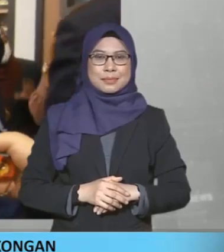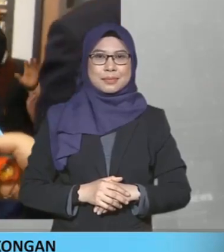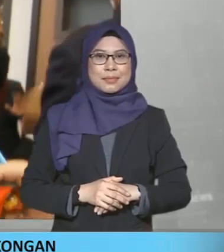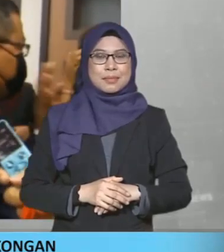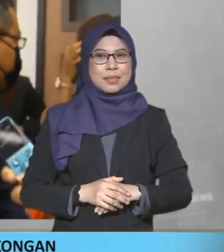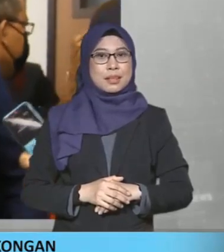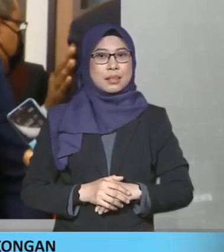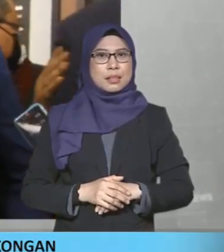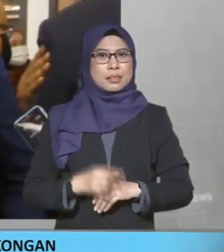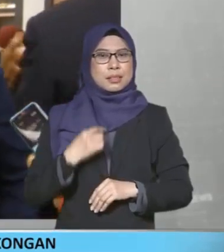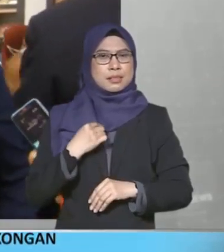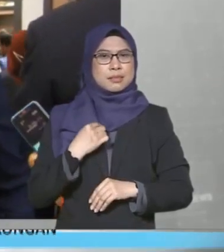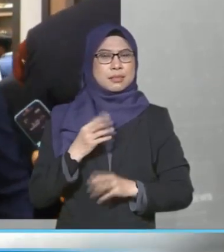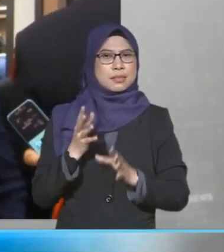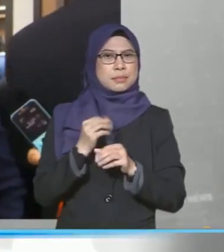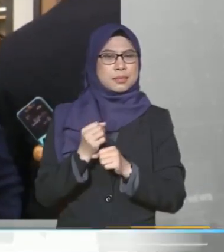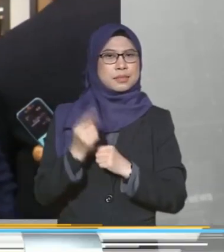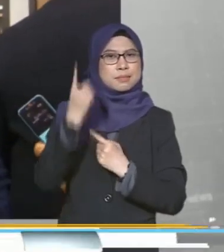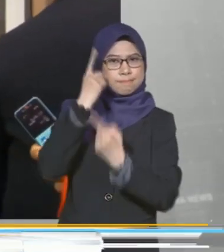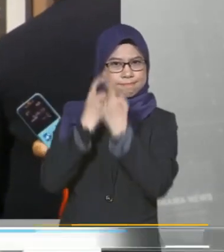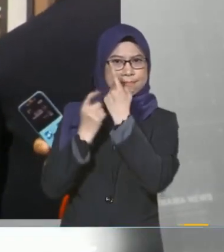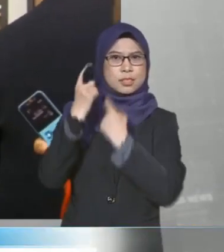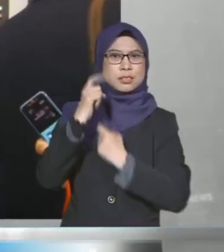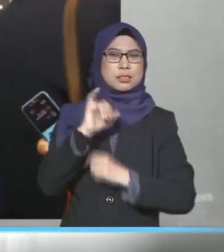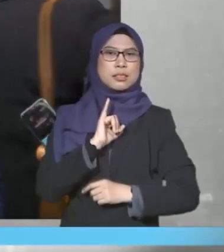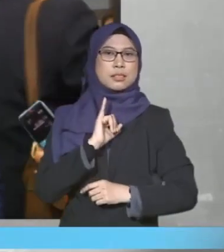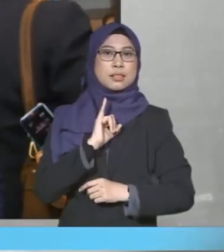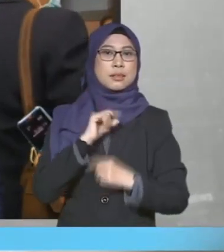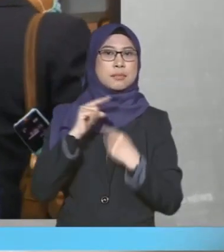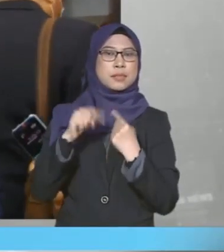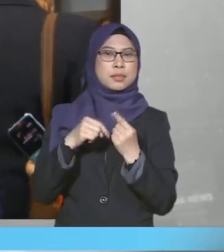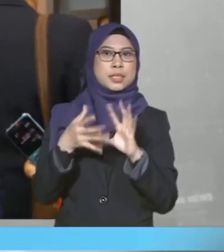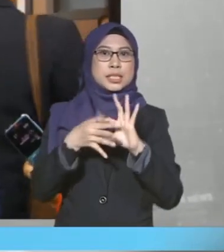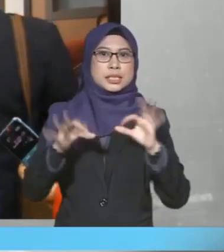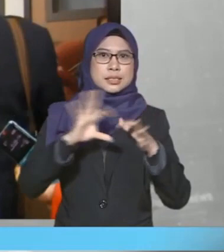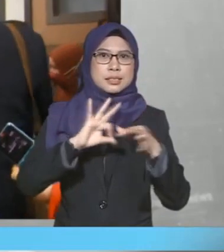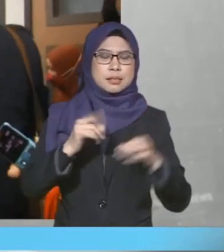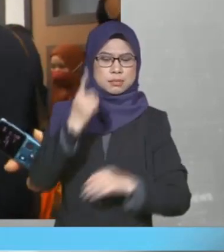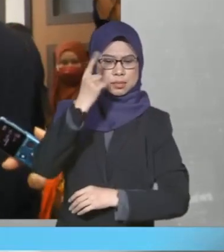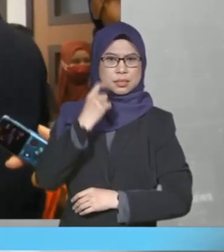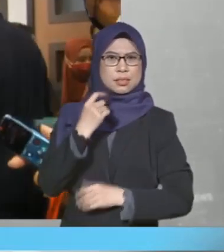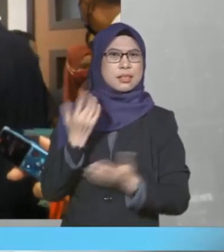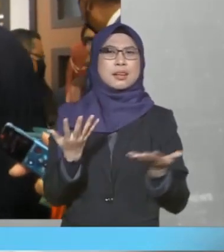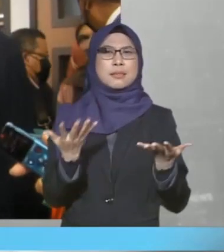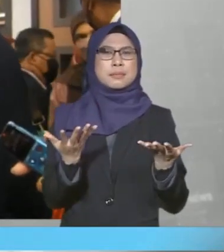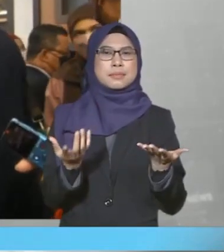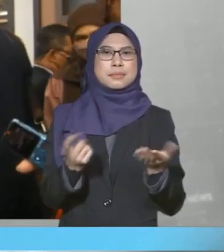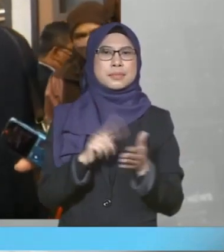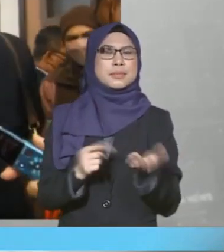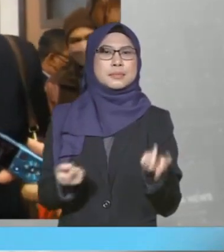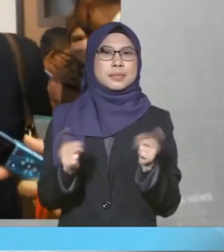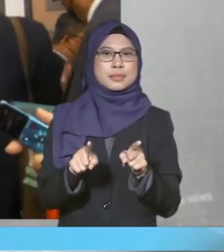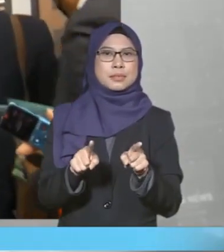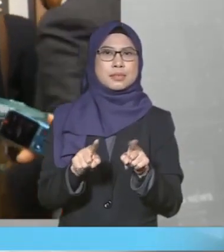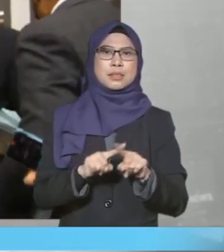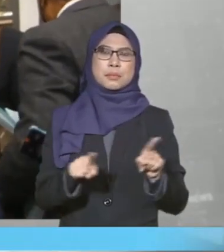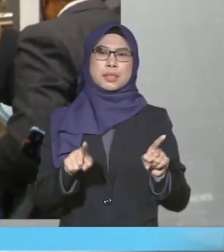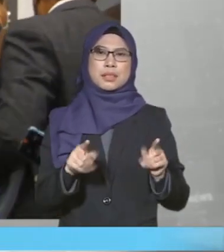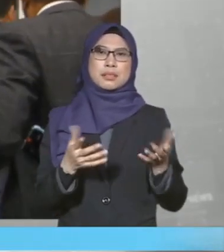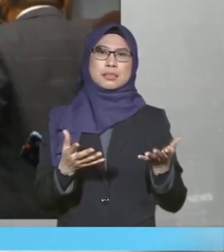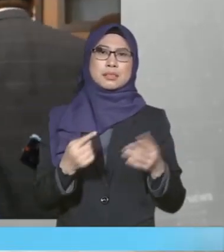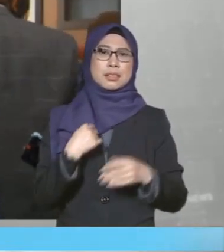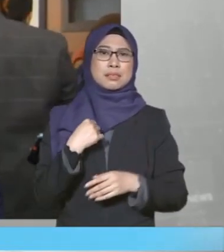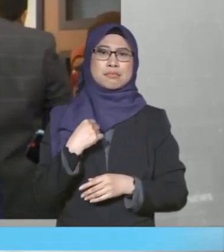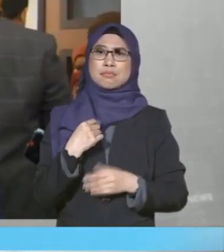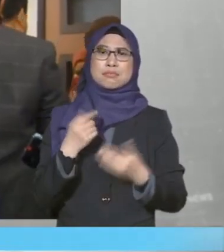Saya dapat bila ada orang tanya lah. Saya dapat bila ada orang tanya apa ni kan, apa ni. Tapi Datuk dengan Kak Su memang tak tahu apa-apa